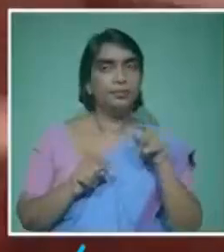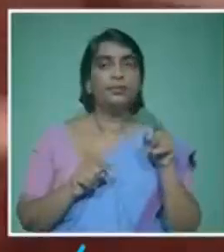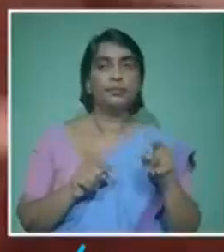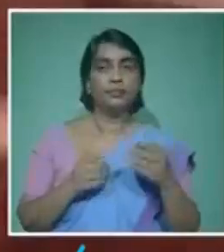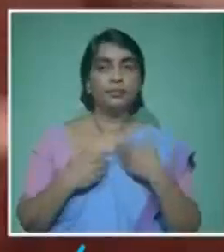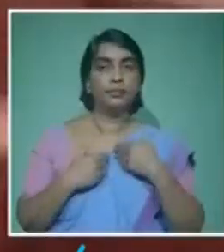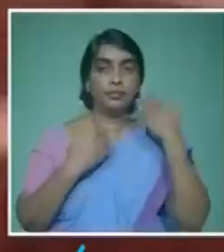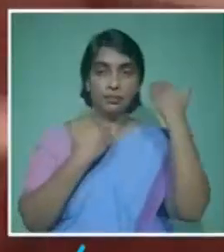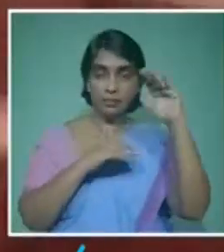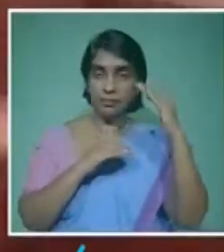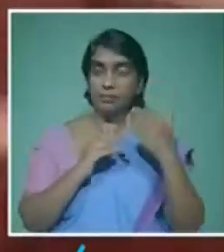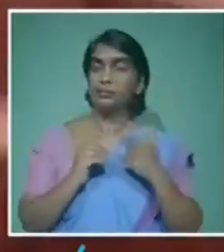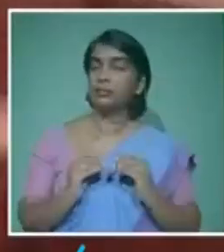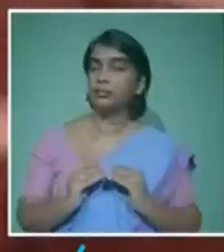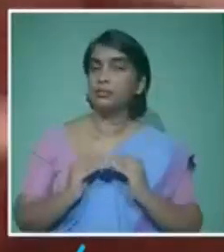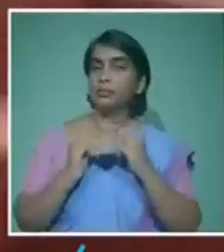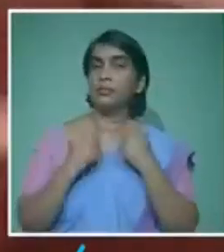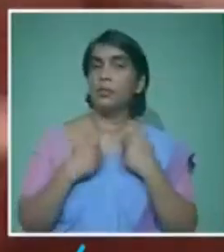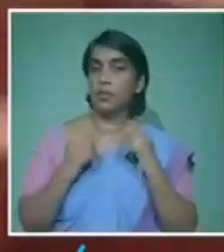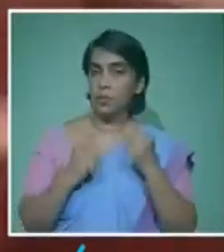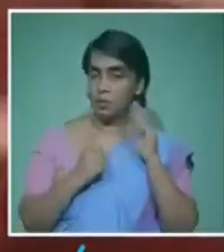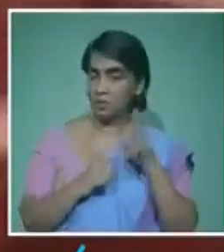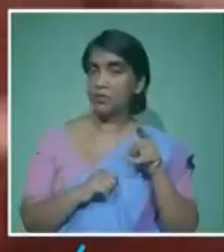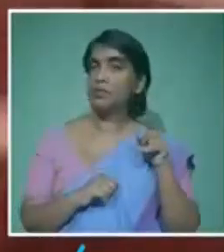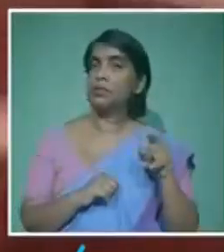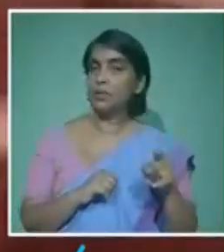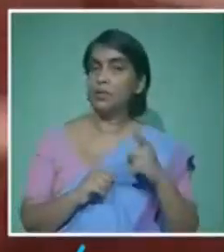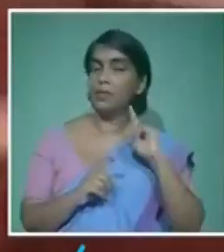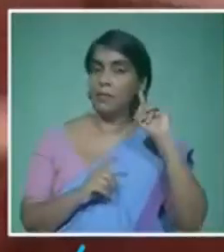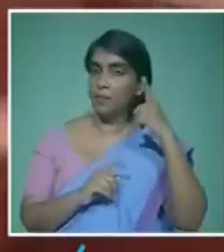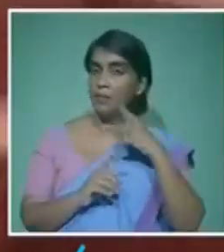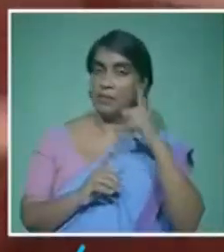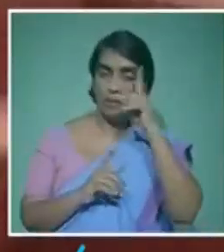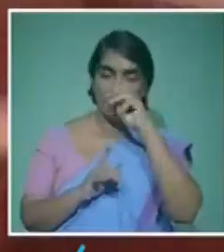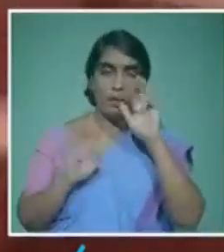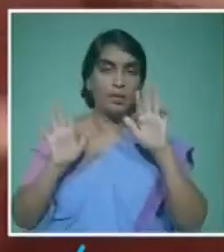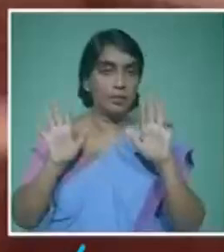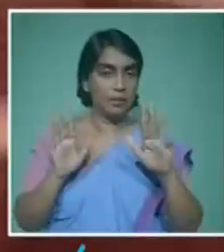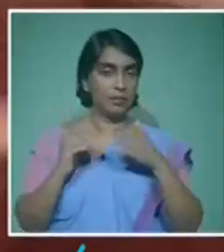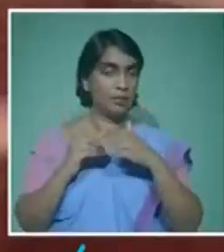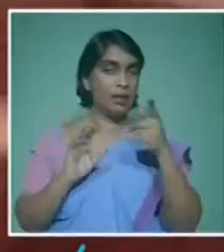முதல் 9 மாதங்கள் இறால் ஏற்றுமதியின் மூலம்